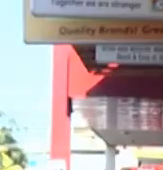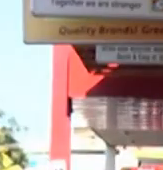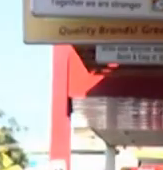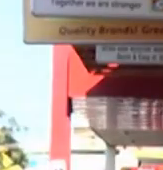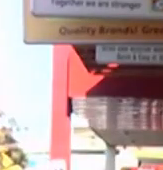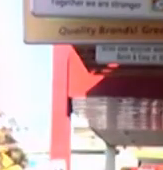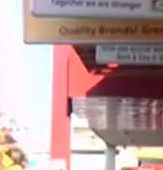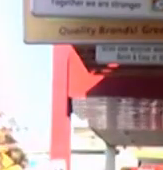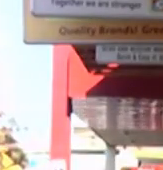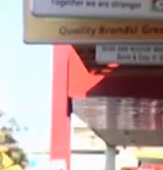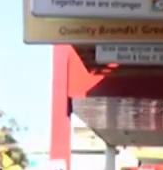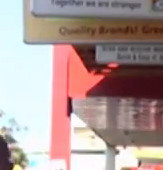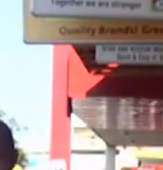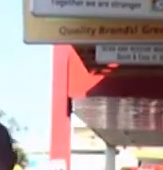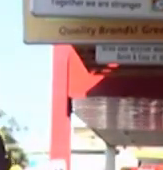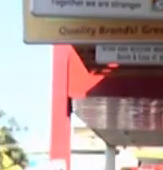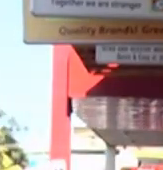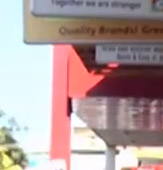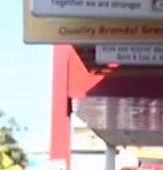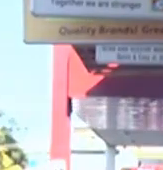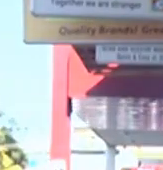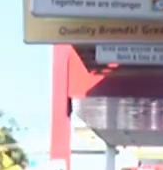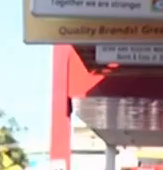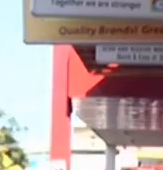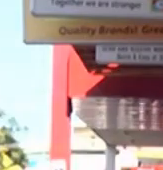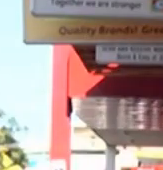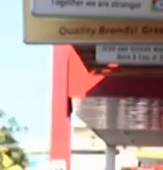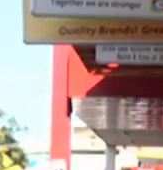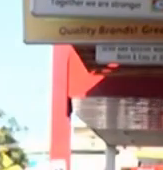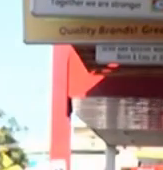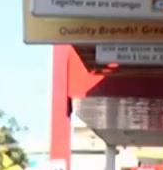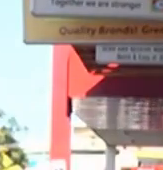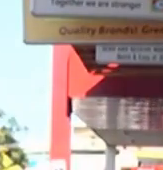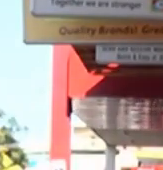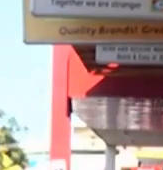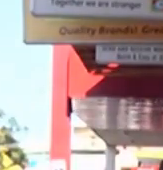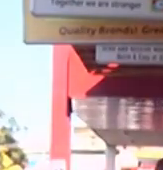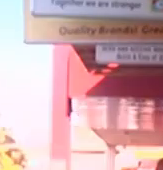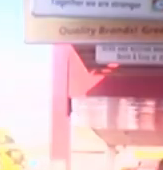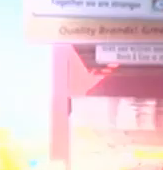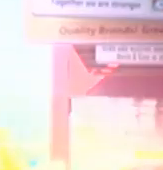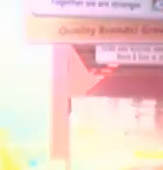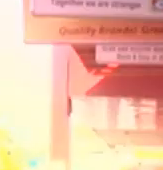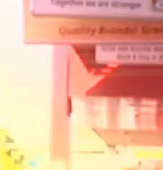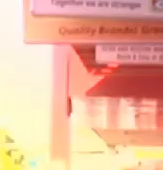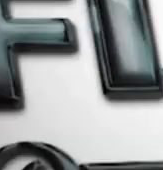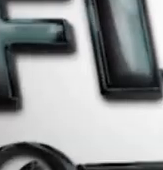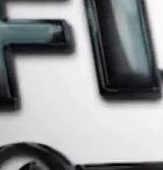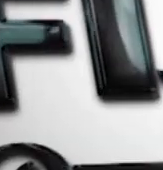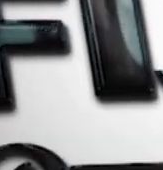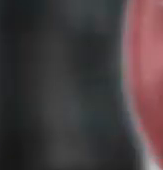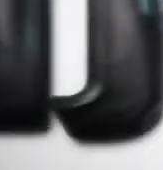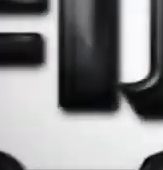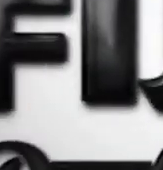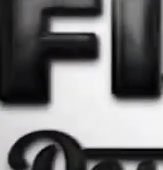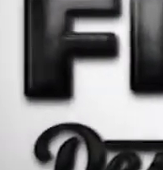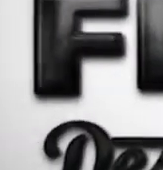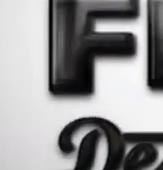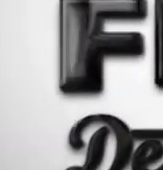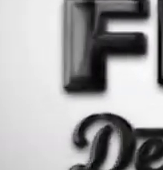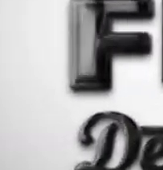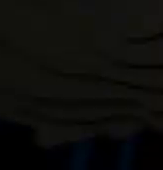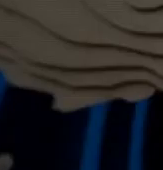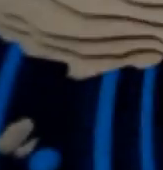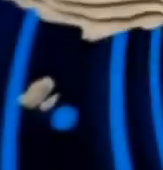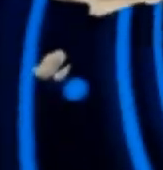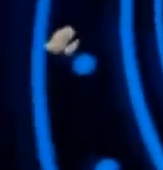Baik tu dia jadi beratahu रेडियो फीजी बहुत रेडियो फीजी रोज सुनता हूँ रेडियो फीजी 2 देश